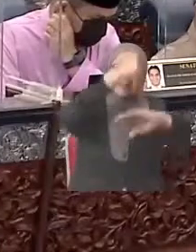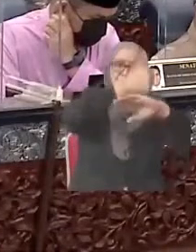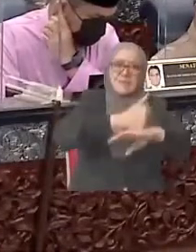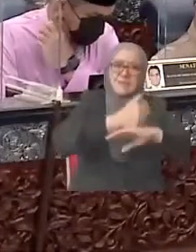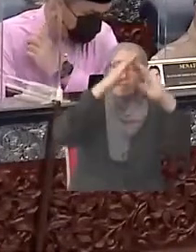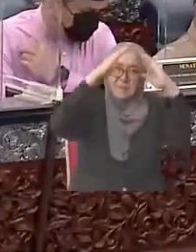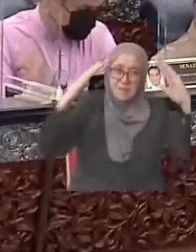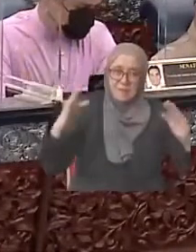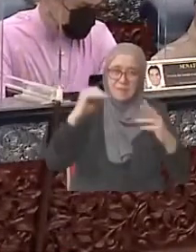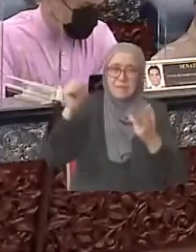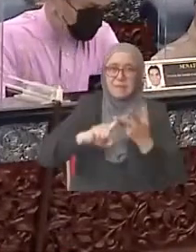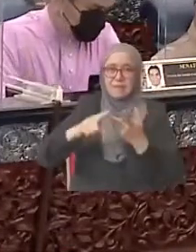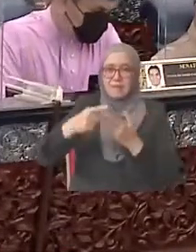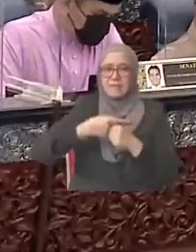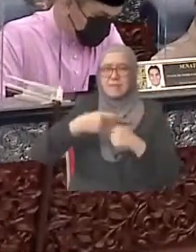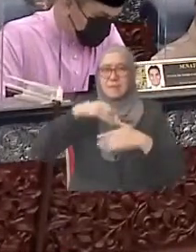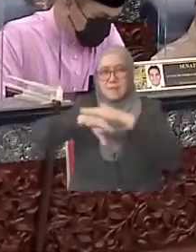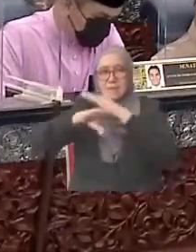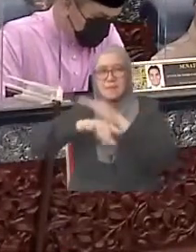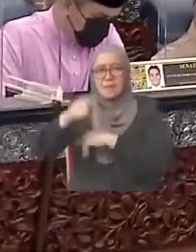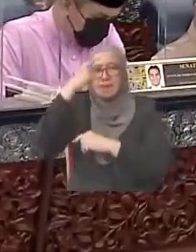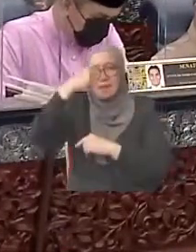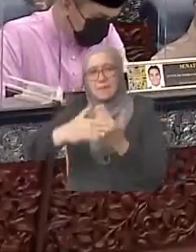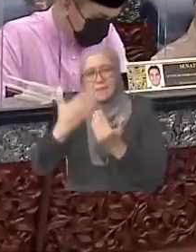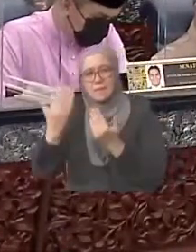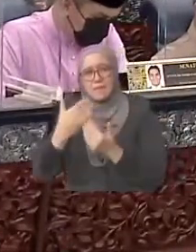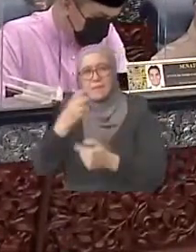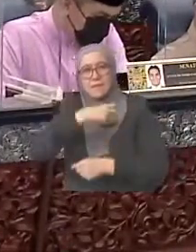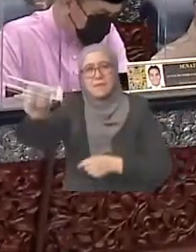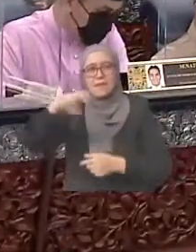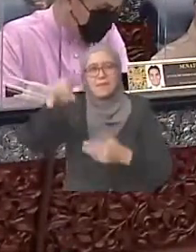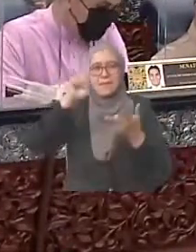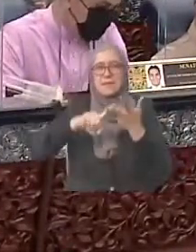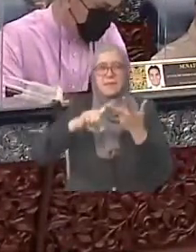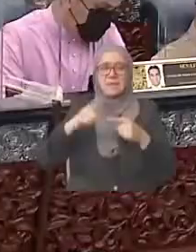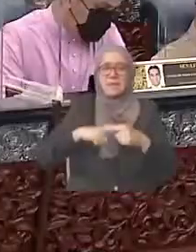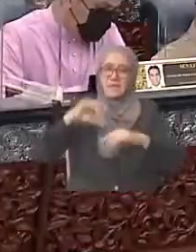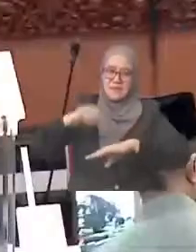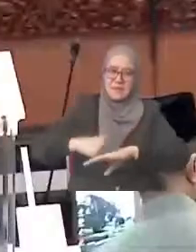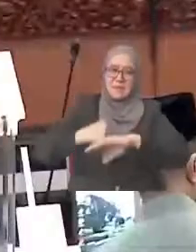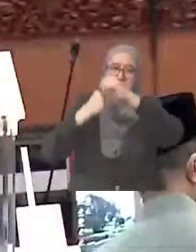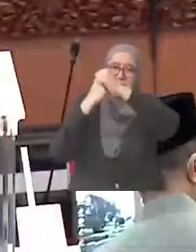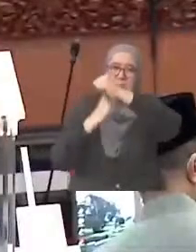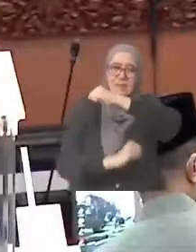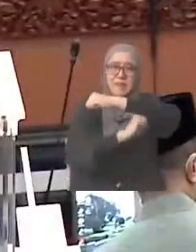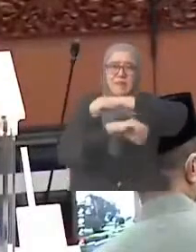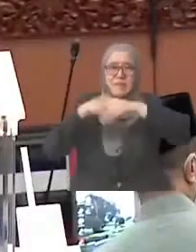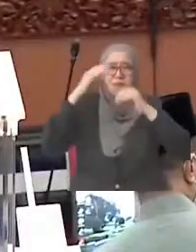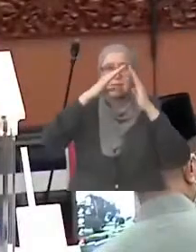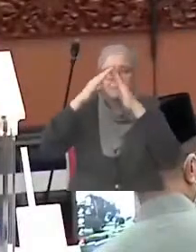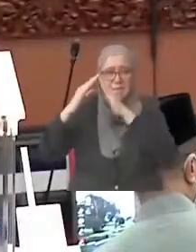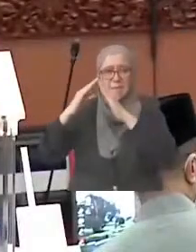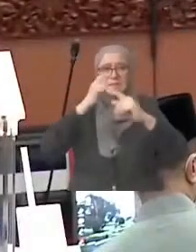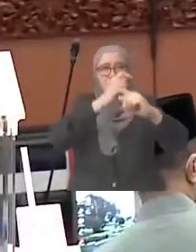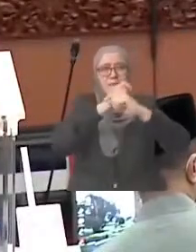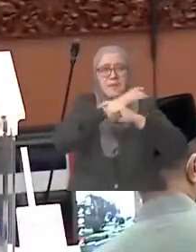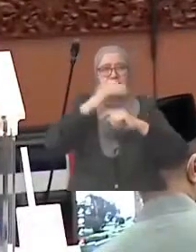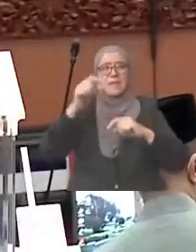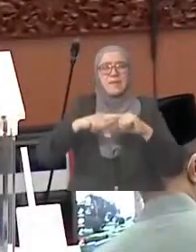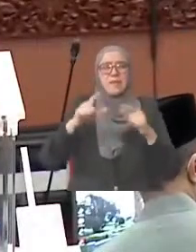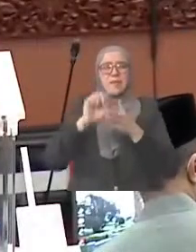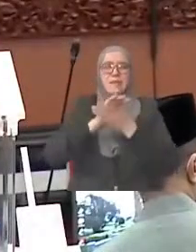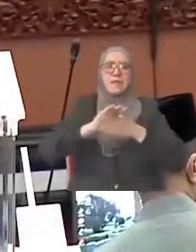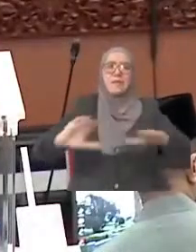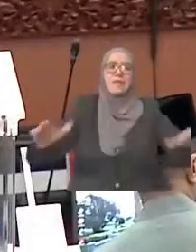kemudahan pengangkutan pembangunan infrastruktur uap Anda setiap pertahanan dan keselamatan awak tato yang